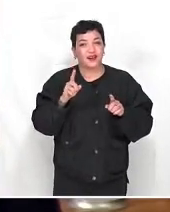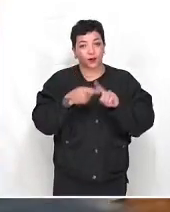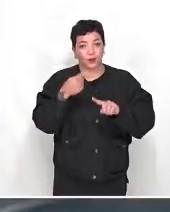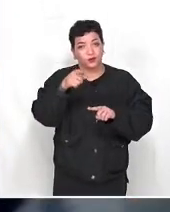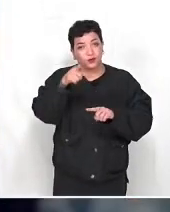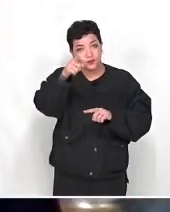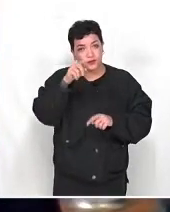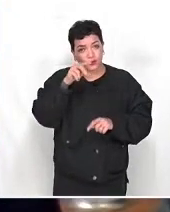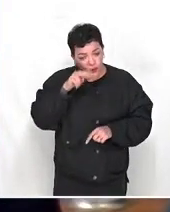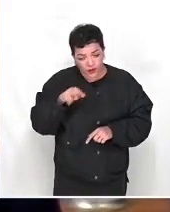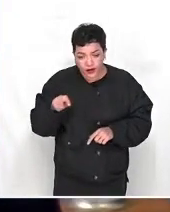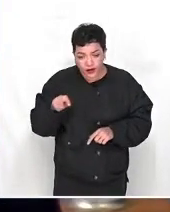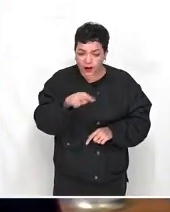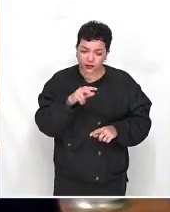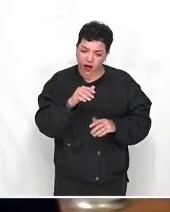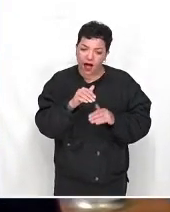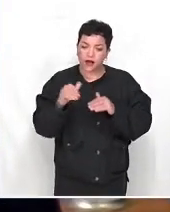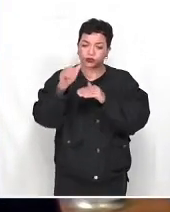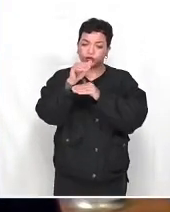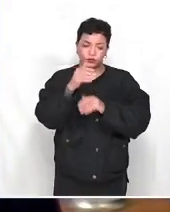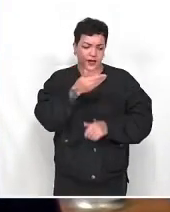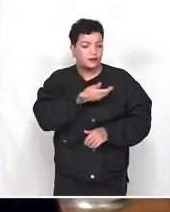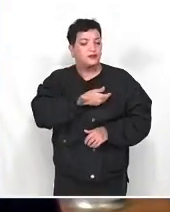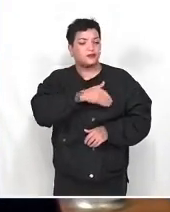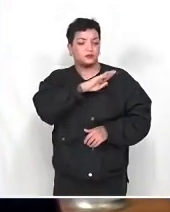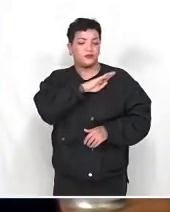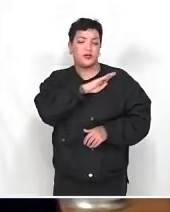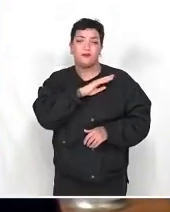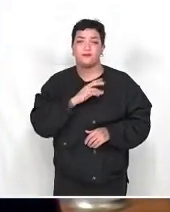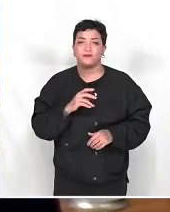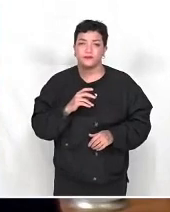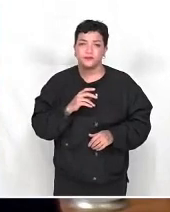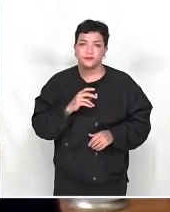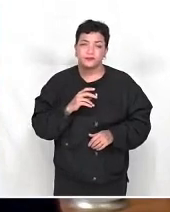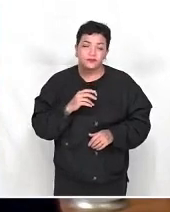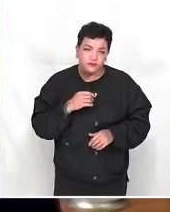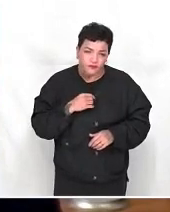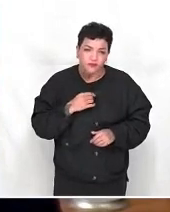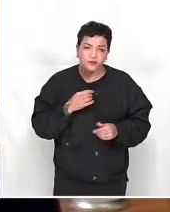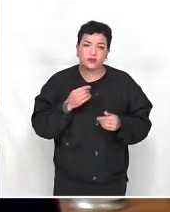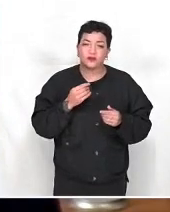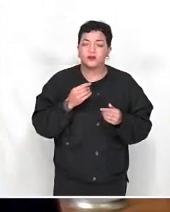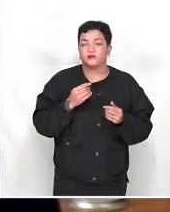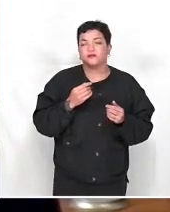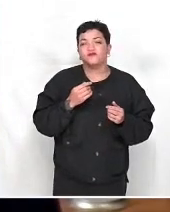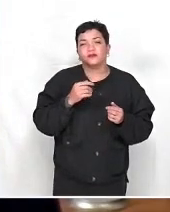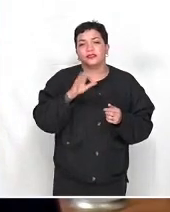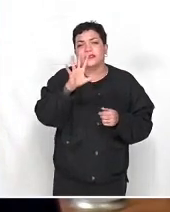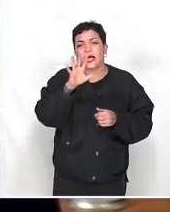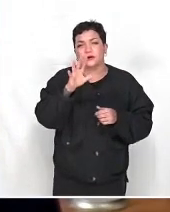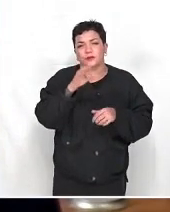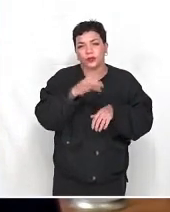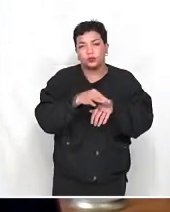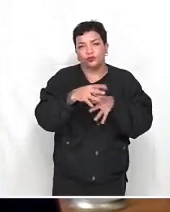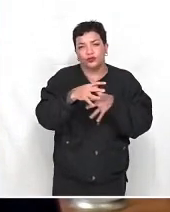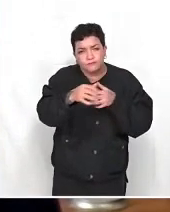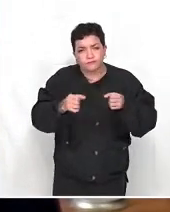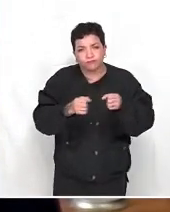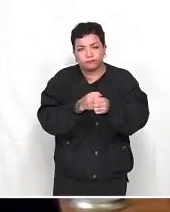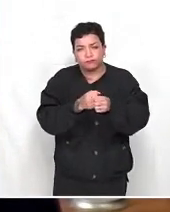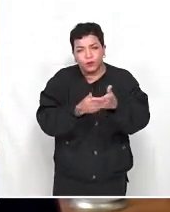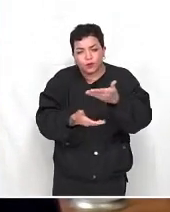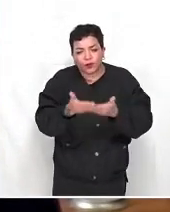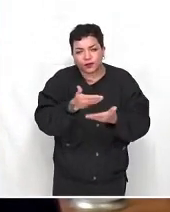responsables et ne pas les prendre en otage. Moi, je voudrais que vous mettiez 5 minutes à leur place, et ça ne durera même pas 5 minutes, et